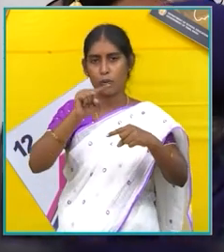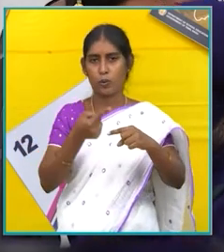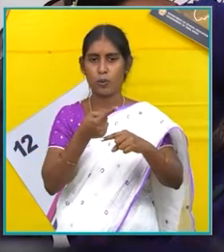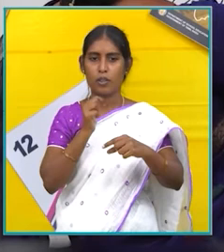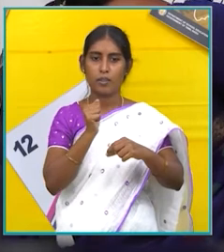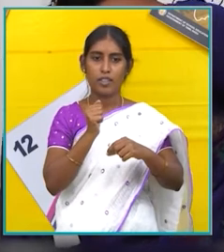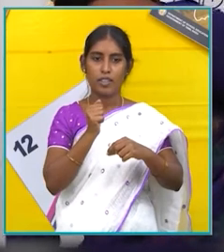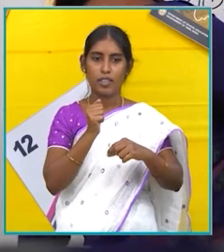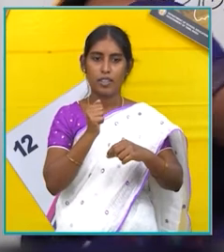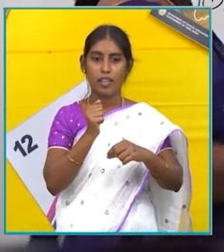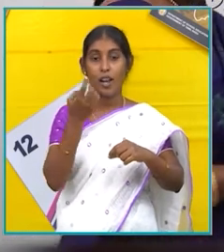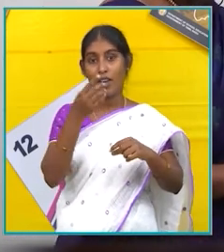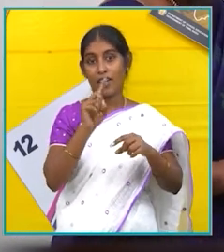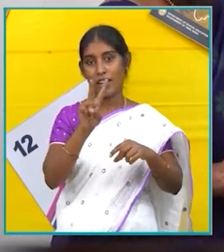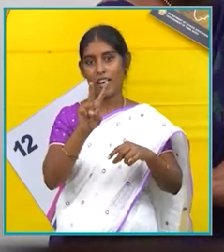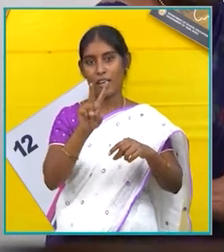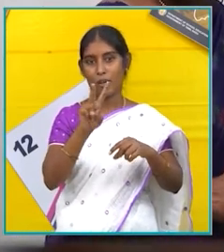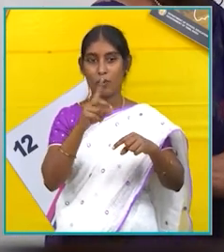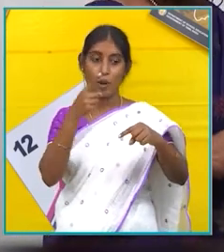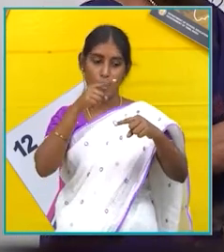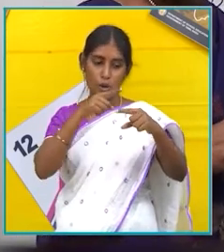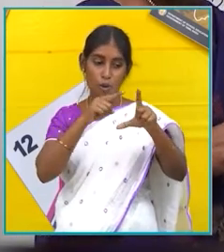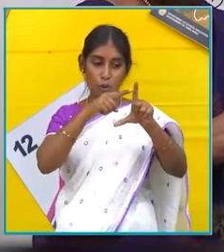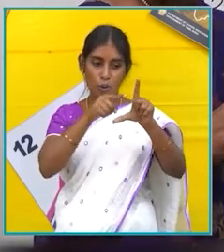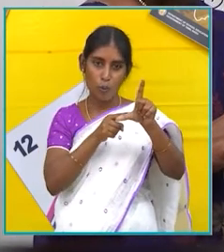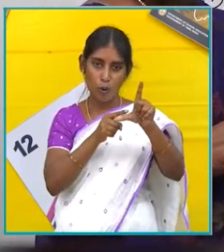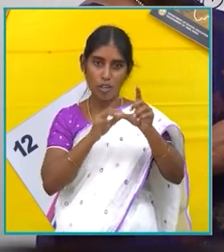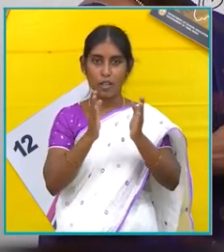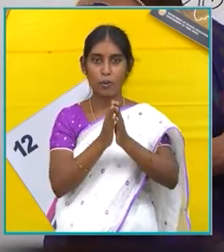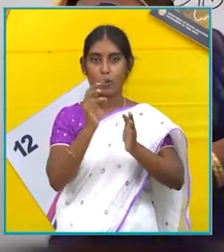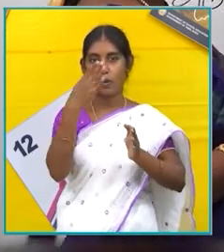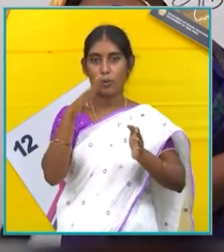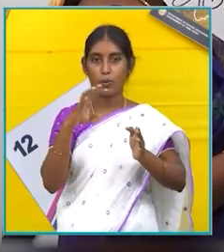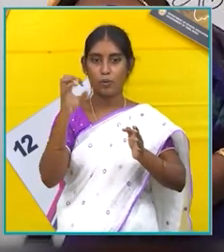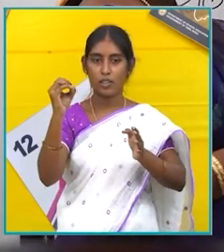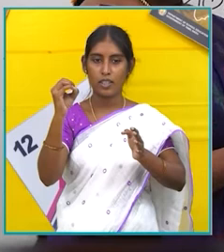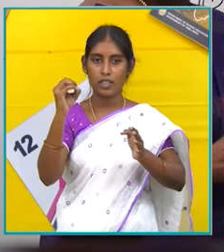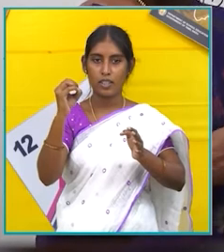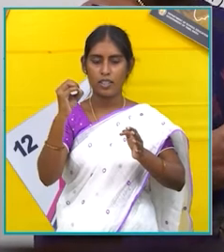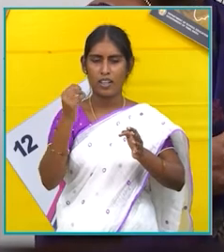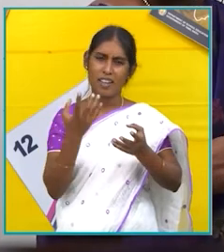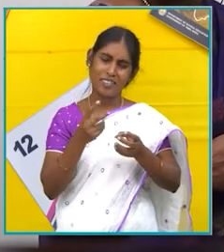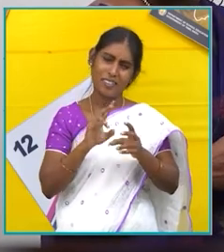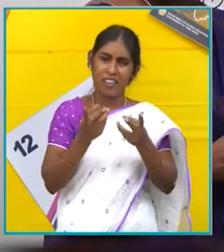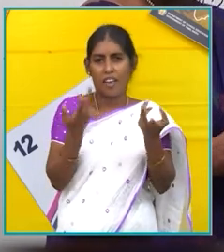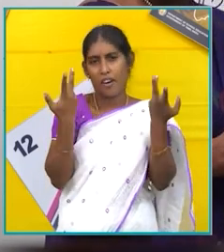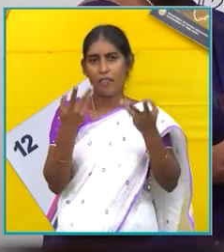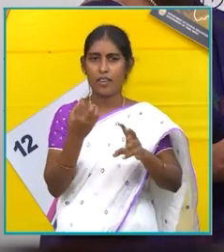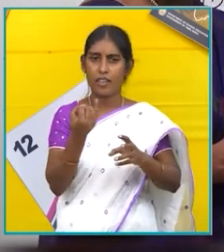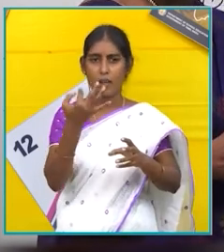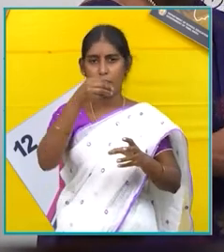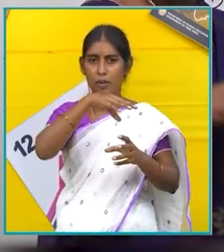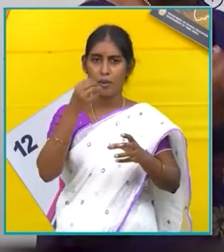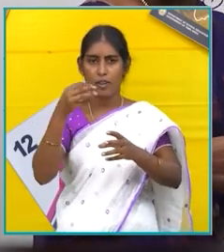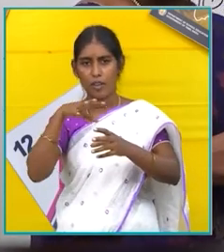அப்படின்னா, இரண்டு கோணங்களின் கூடுதல் 90 டிகிரி எனில் அவை நிரப்பு கோணங்கள். அது எந்த கோண அளவாக வேணாலும் இருக்கலாம்.